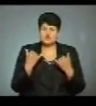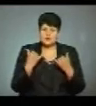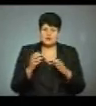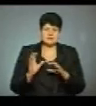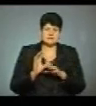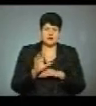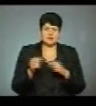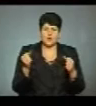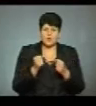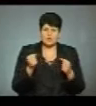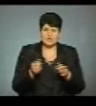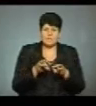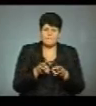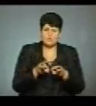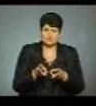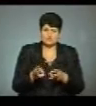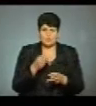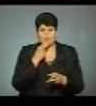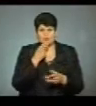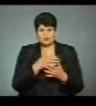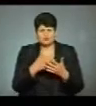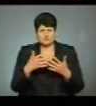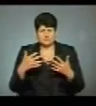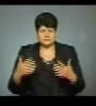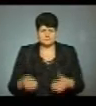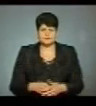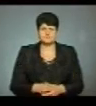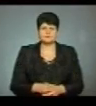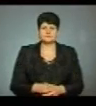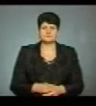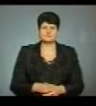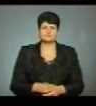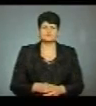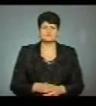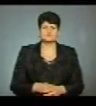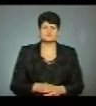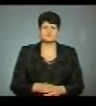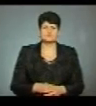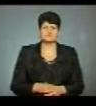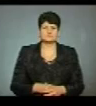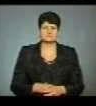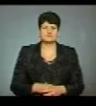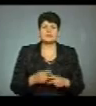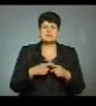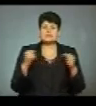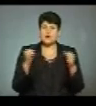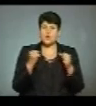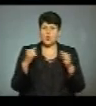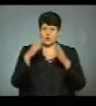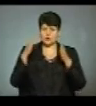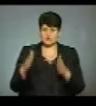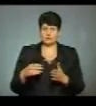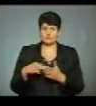вантажили холодильники, буржуйки та продукти. Скільки їх зібрали, бачила наша знімальна група. Це холодильники, які